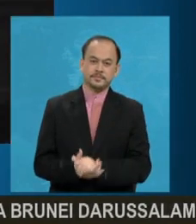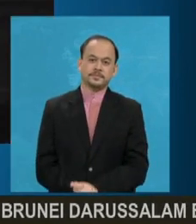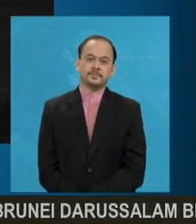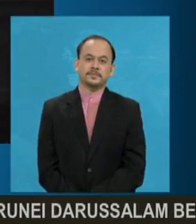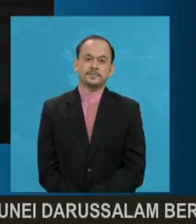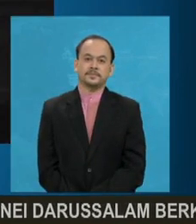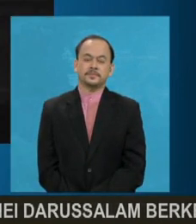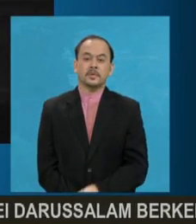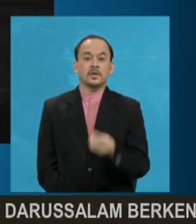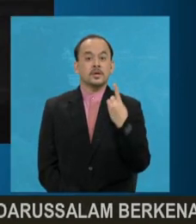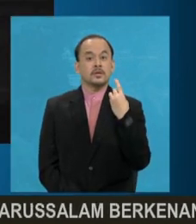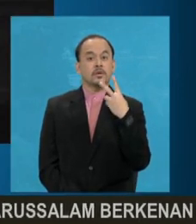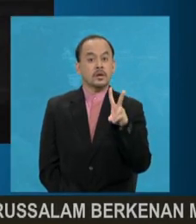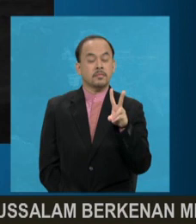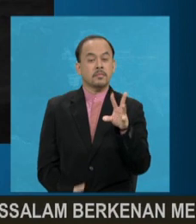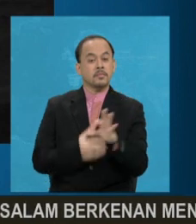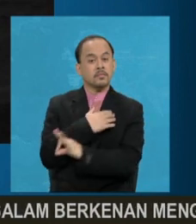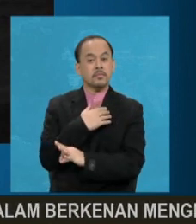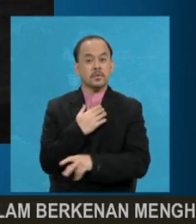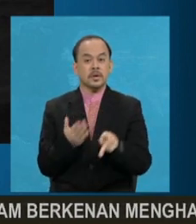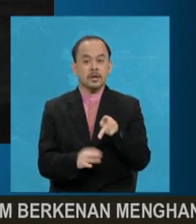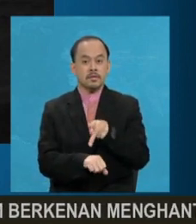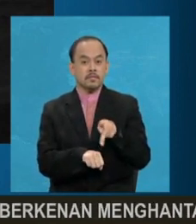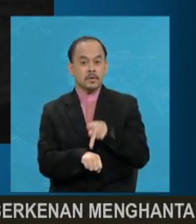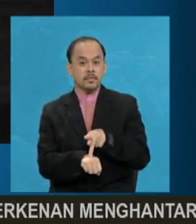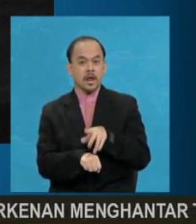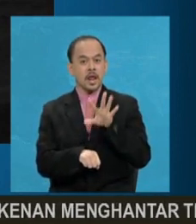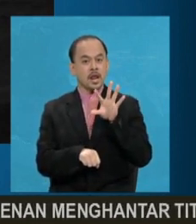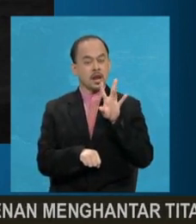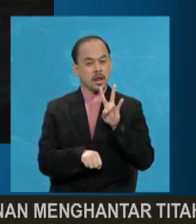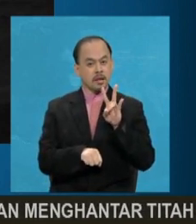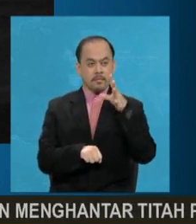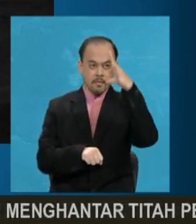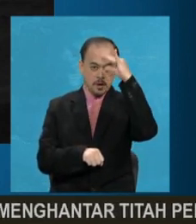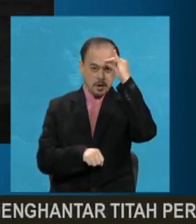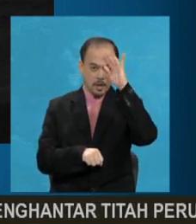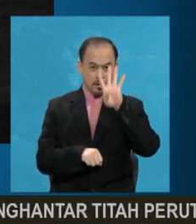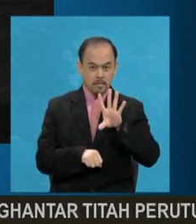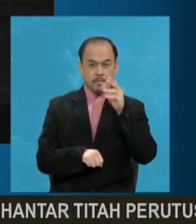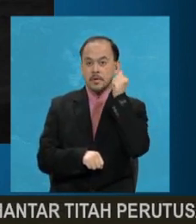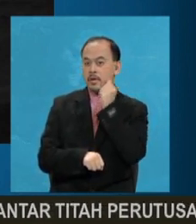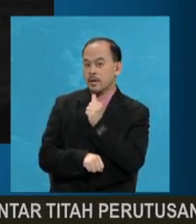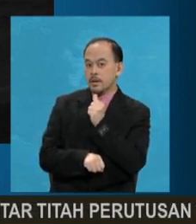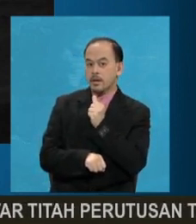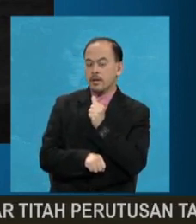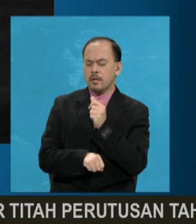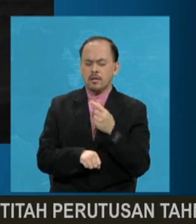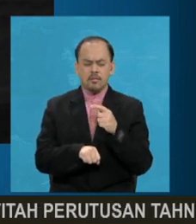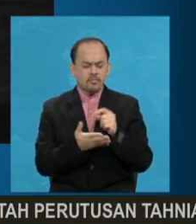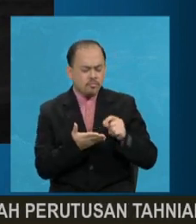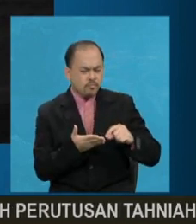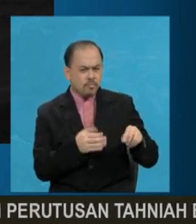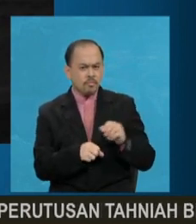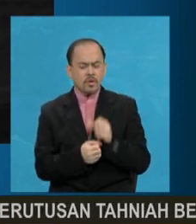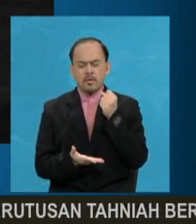manakala 12 orang warga negara Filipina yang terdiri dari delapan orang lelaki dan empat orang perempuan turut diperiksa oleh